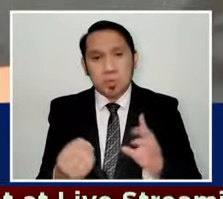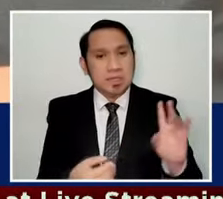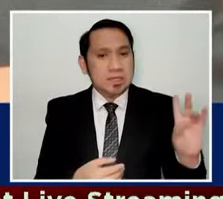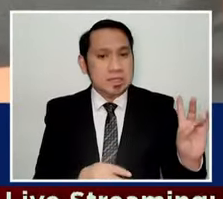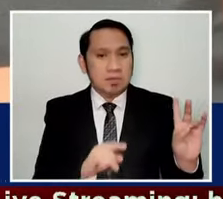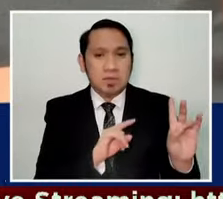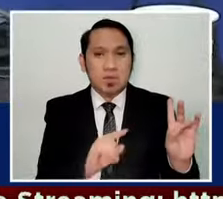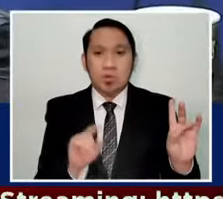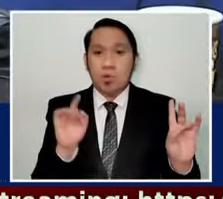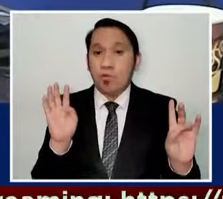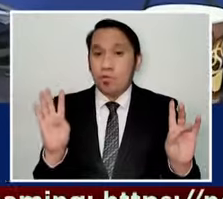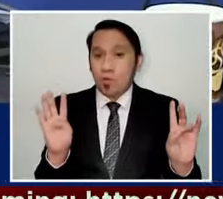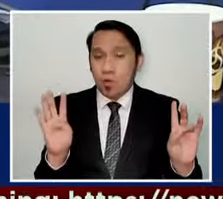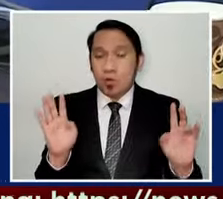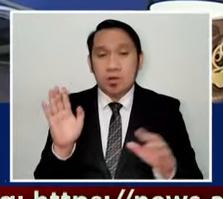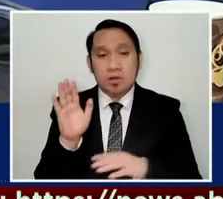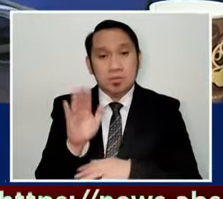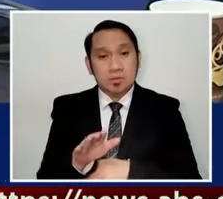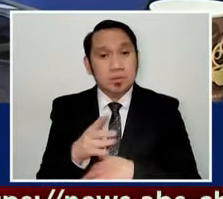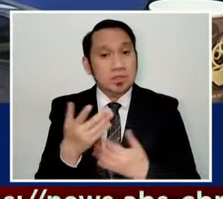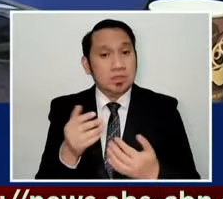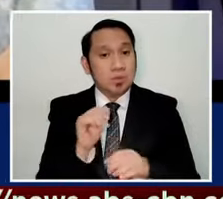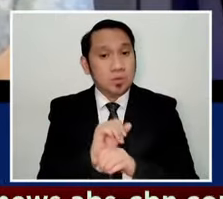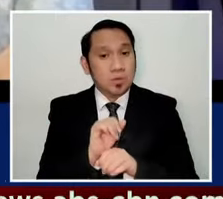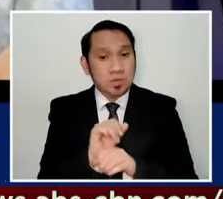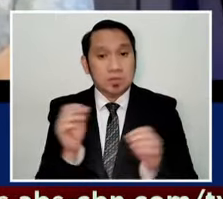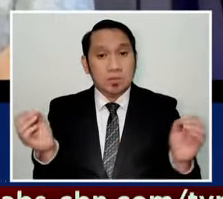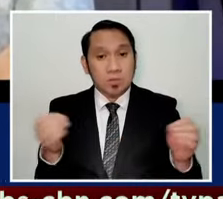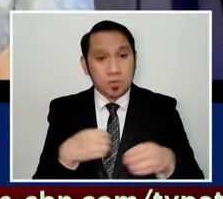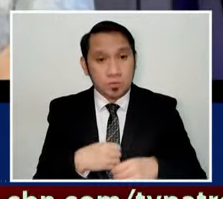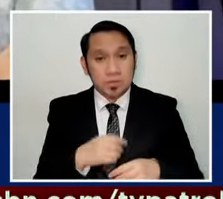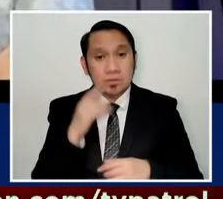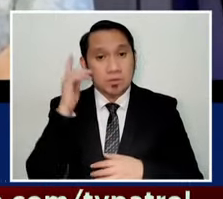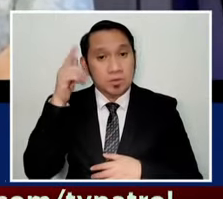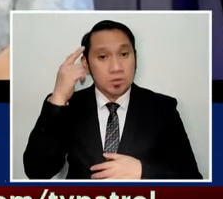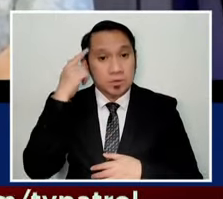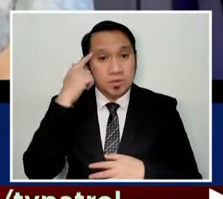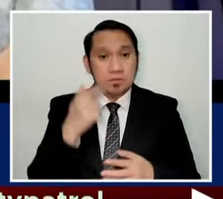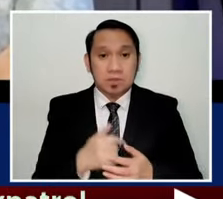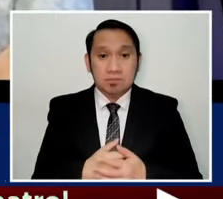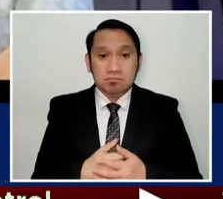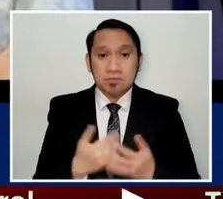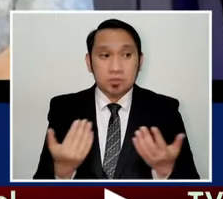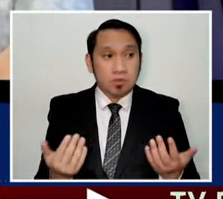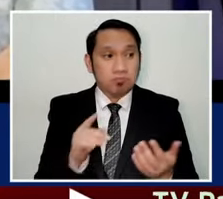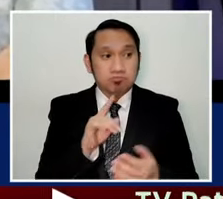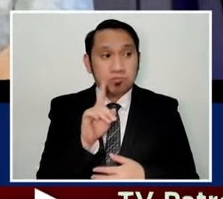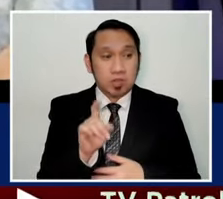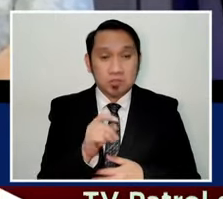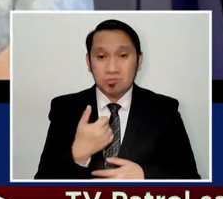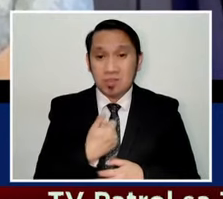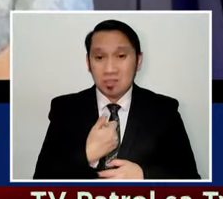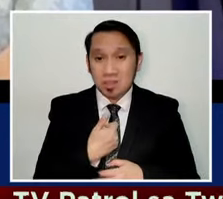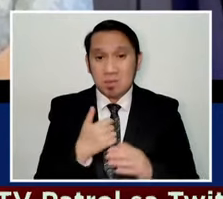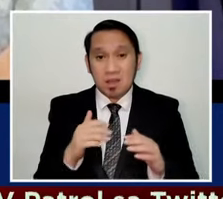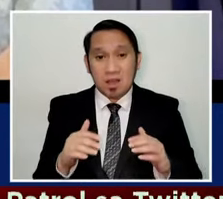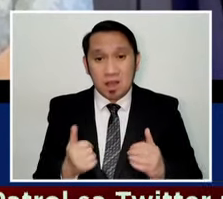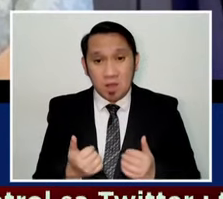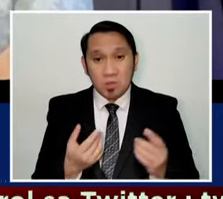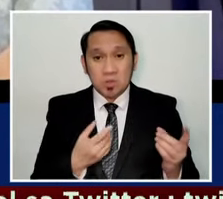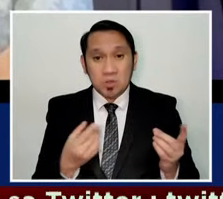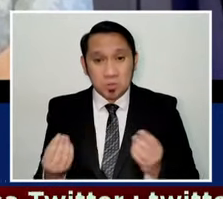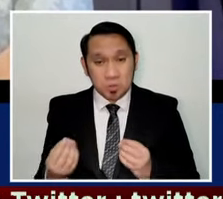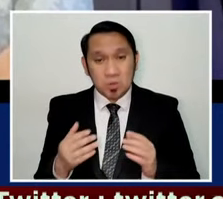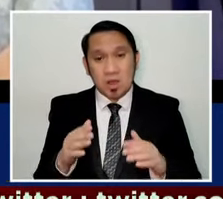4 p.m. ang pasok sa mga ahensya ng gobyerno. Let's question ourselves, how we do things, how we provide